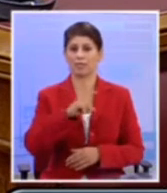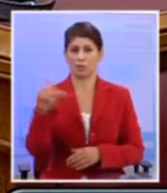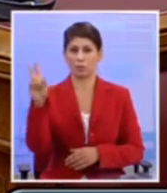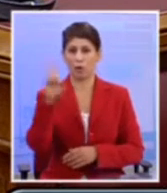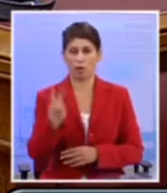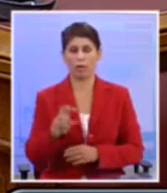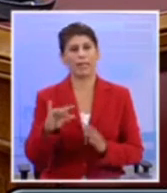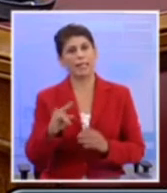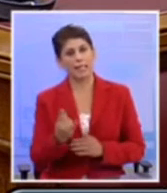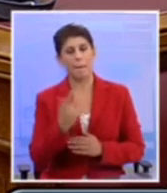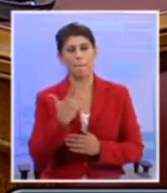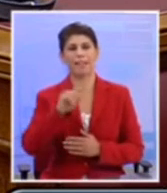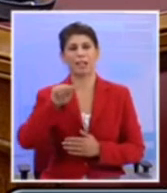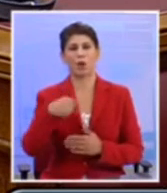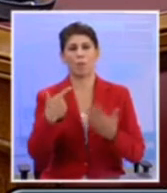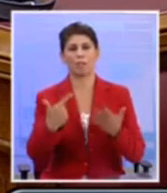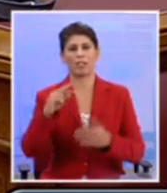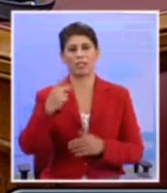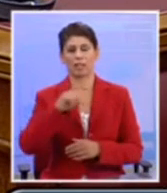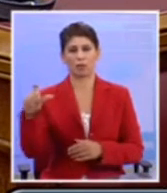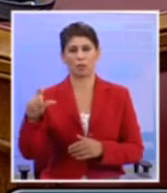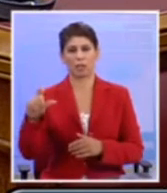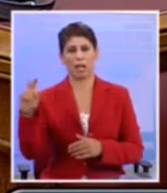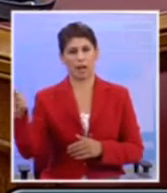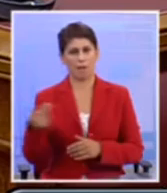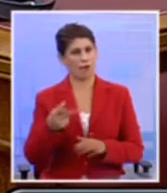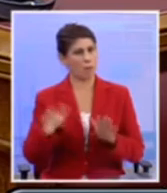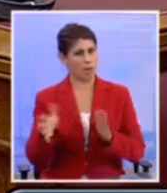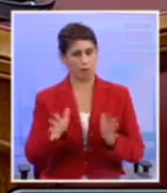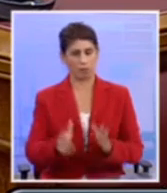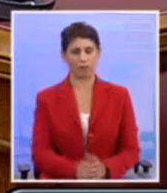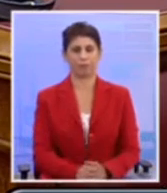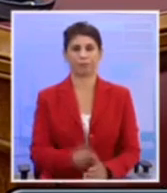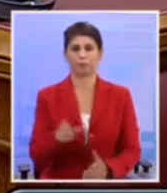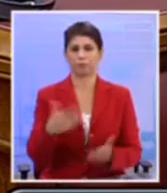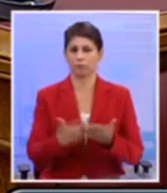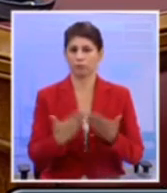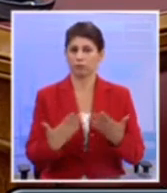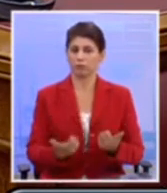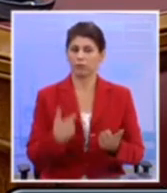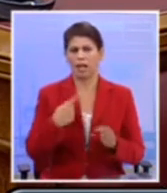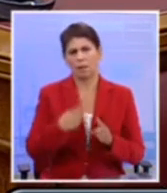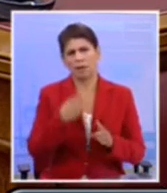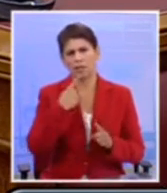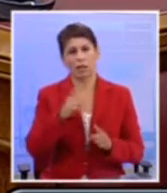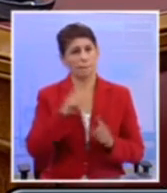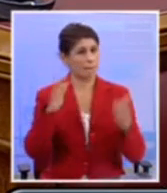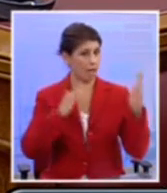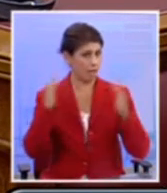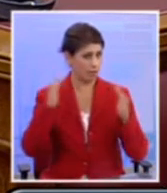δολάρια ή 5,7 δισεκατομμύρια ευρώ περίπου. Αυτά τα στοιχεία υπάρχουν, θα σας λέω απλώς για να μην